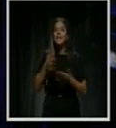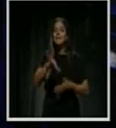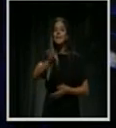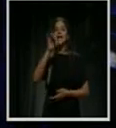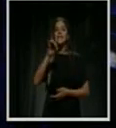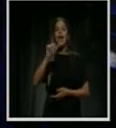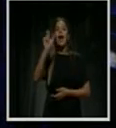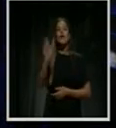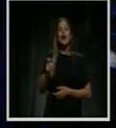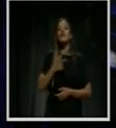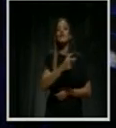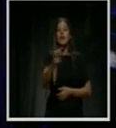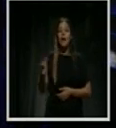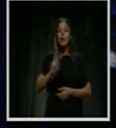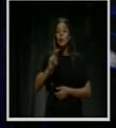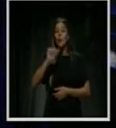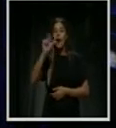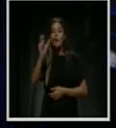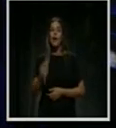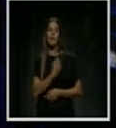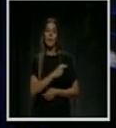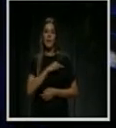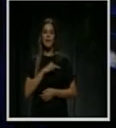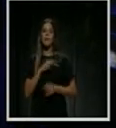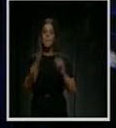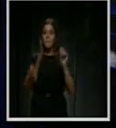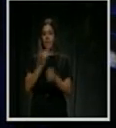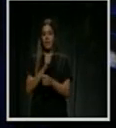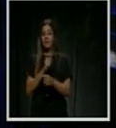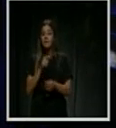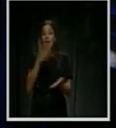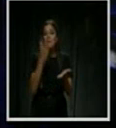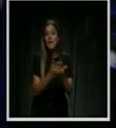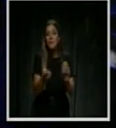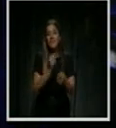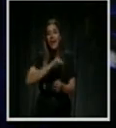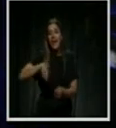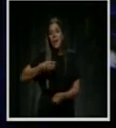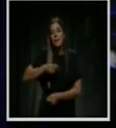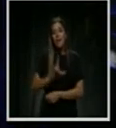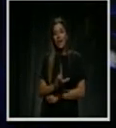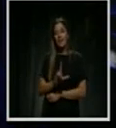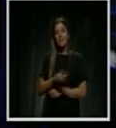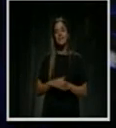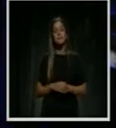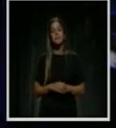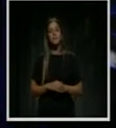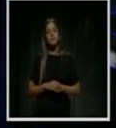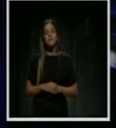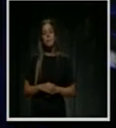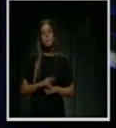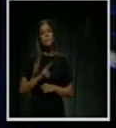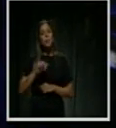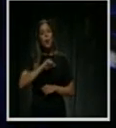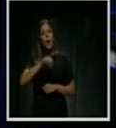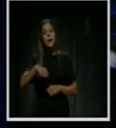jinħatar l-Avukat tal-Istat. Dawk huma l-vera bidliet. Dan kollu fil-waqt li konna qegħdin nagħmlu riformi li kienu ilhom snin twal illi